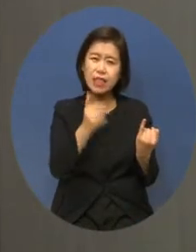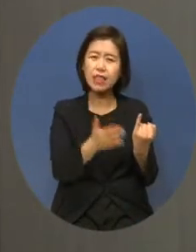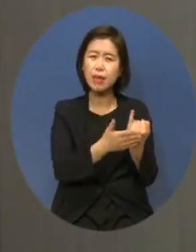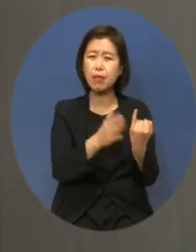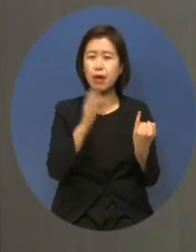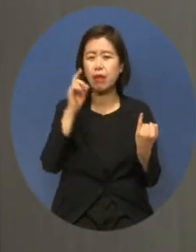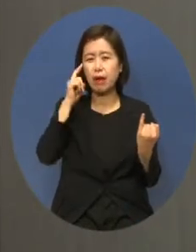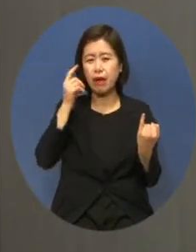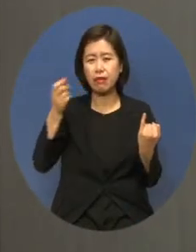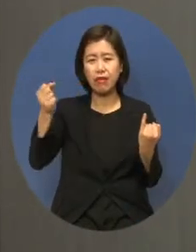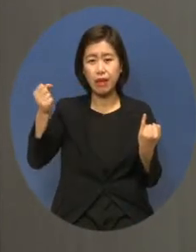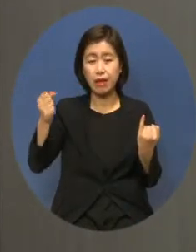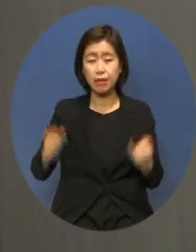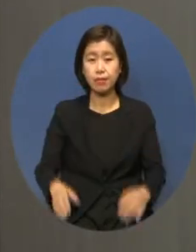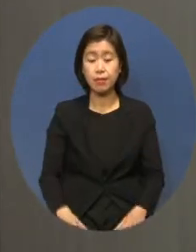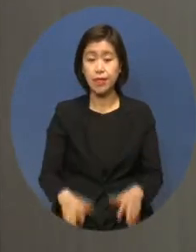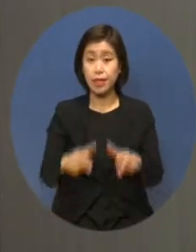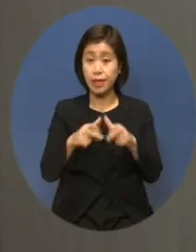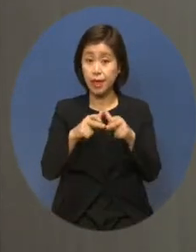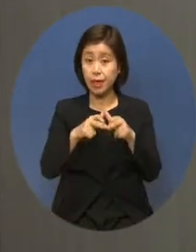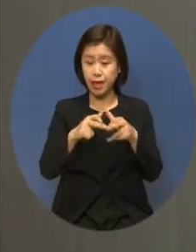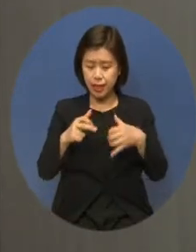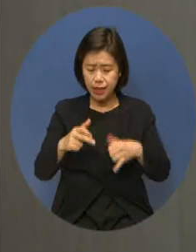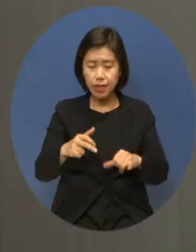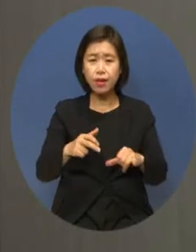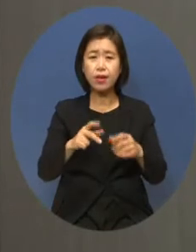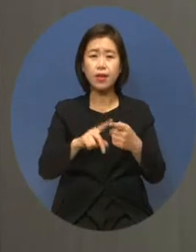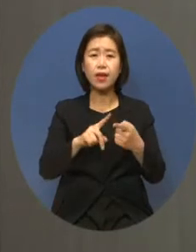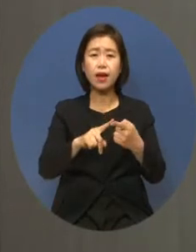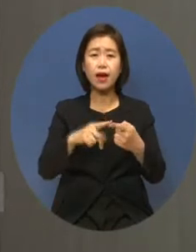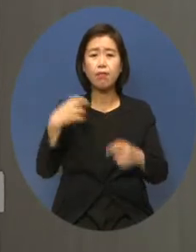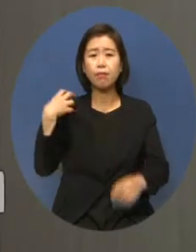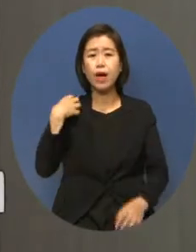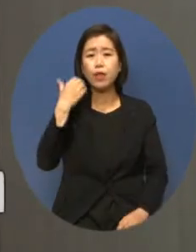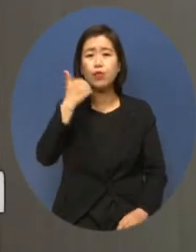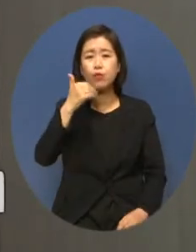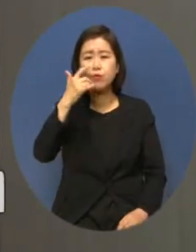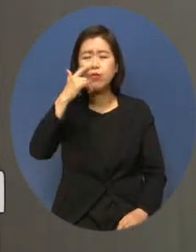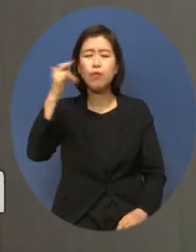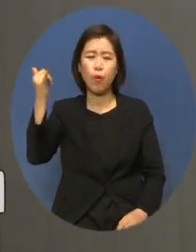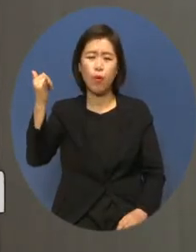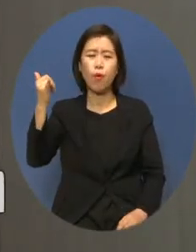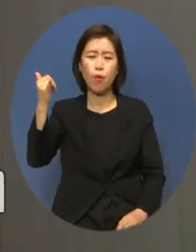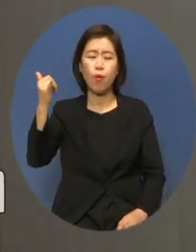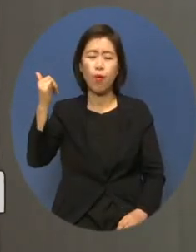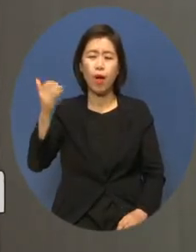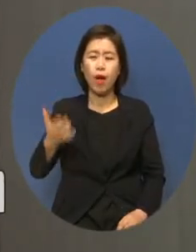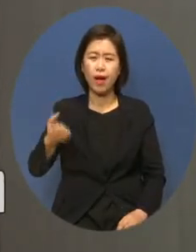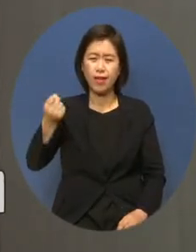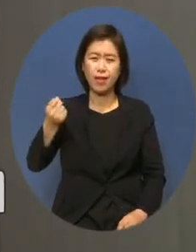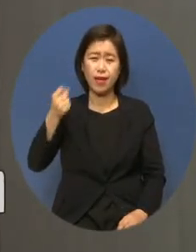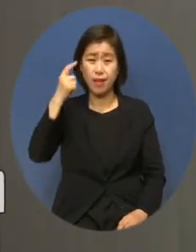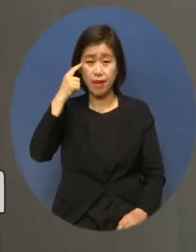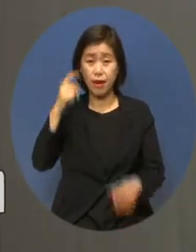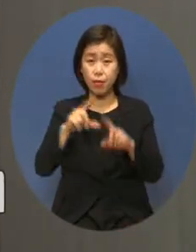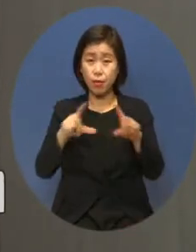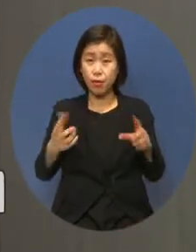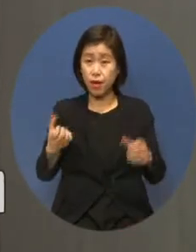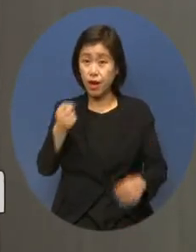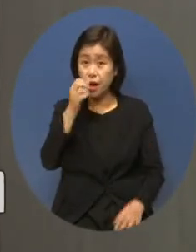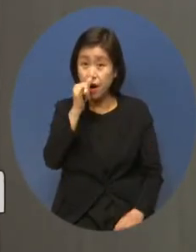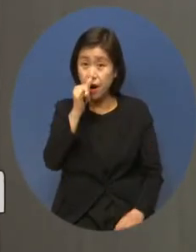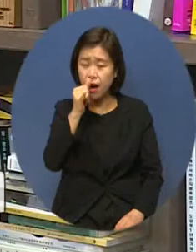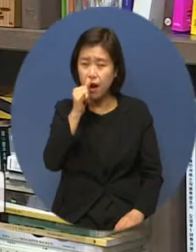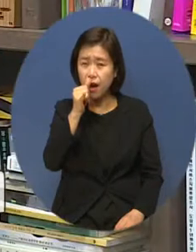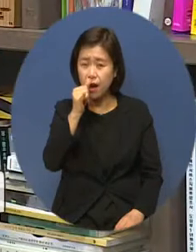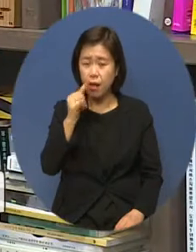자녀에 대한 돌봄은 부모의 몫이다. 라고 생각하시는 경우가 많은데 그것을 이제 형제자매가 짊어지는 것에 대한 어떤